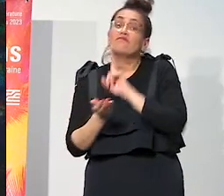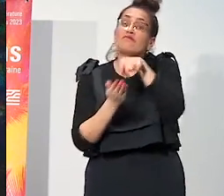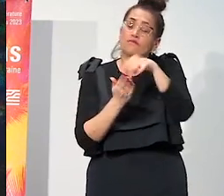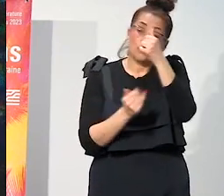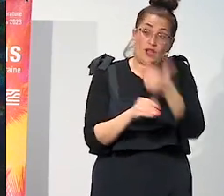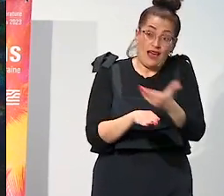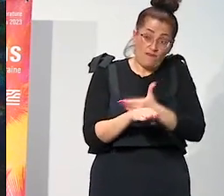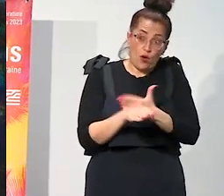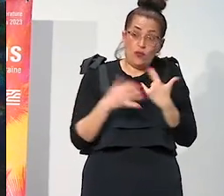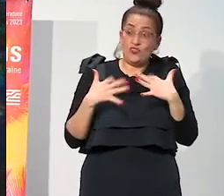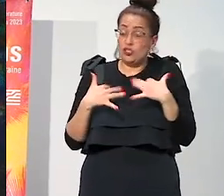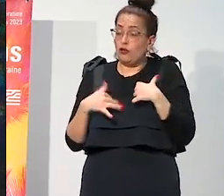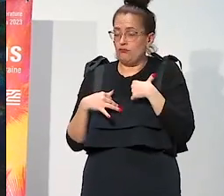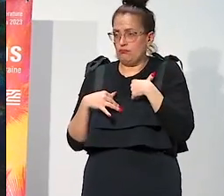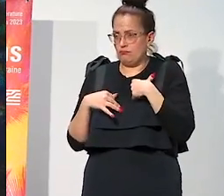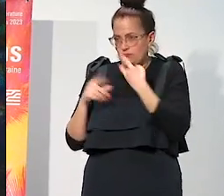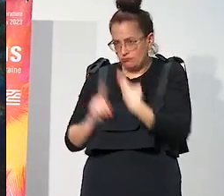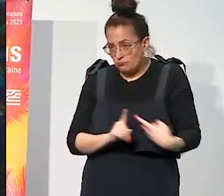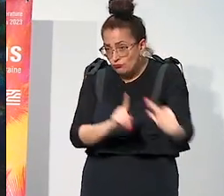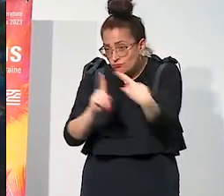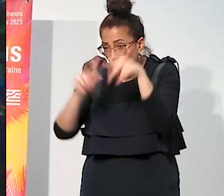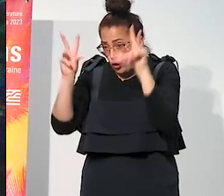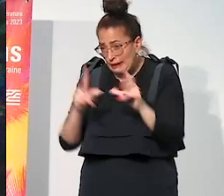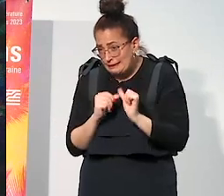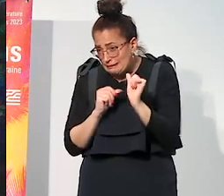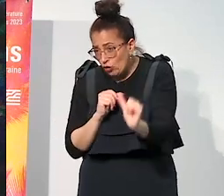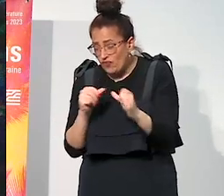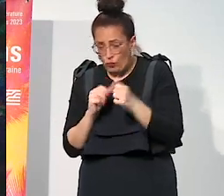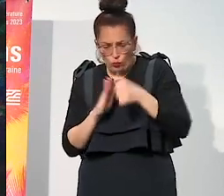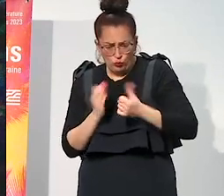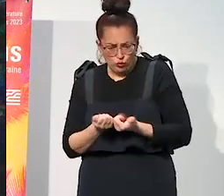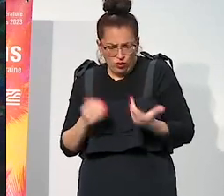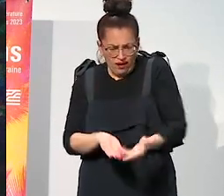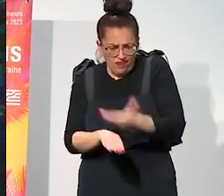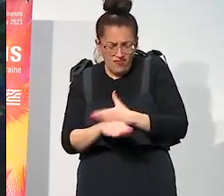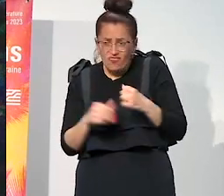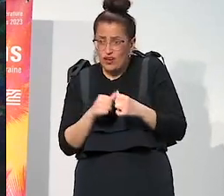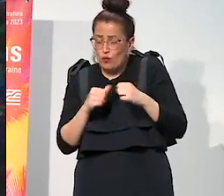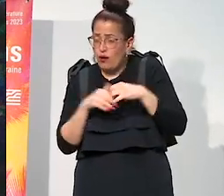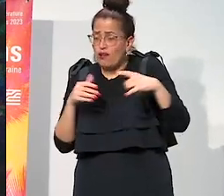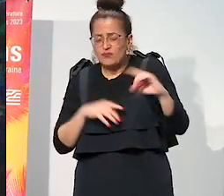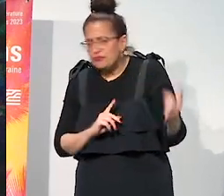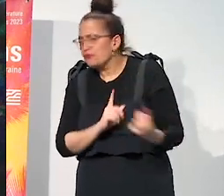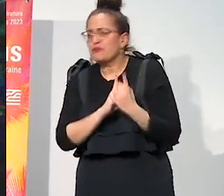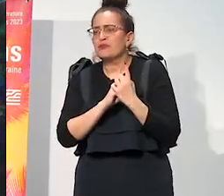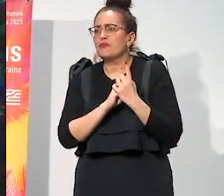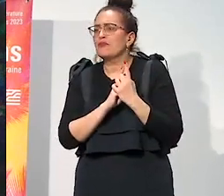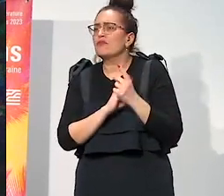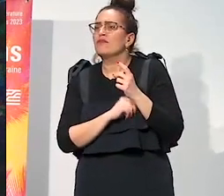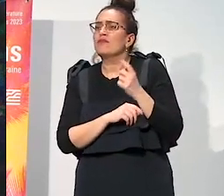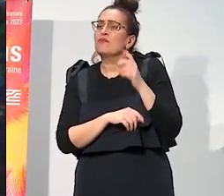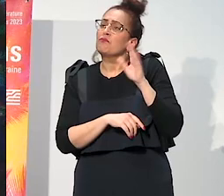rencontre par Zoom, quelques mois avant, très déterminante, avec une ancienne prof